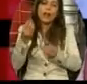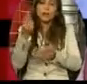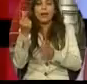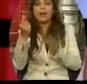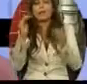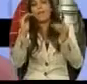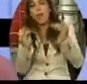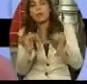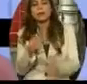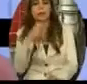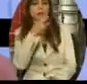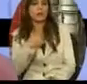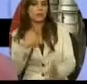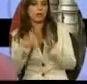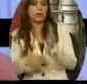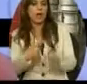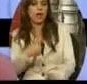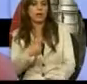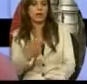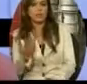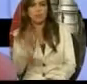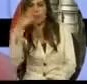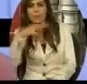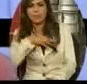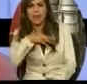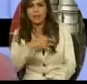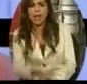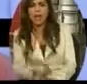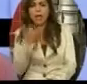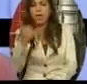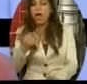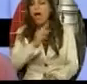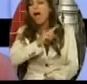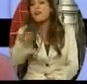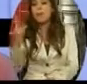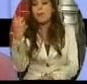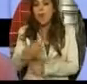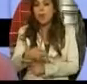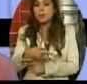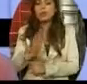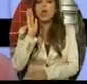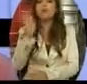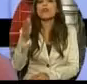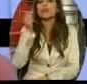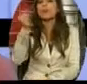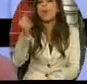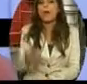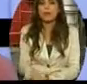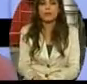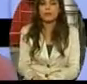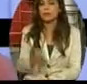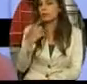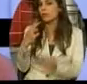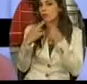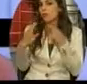באה המסקנה שלי בתור צרכנית, נופשת פוטנציאלית, לא להתקשר אף פעם לבית המלון, ללכת ישר לסוכן, לא? התשובה הזאת הייתה